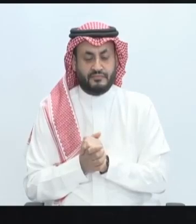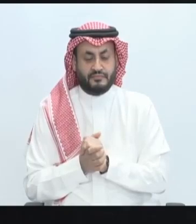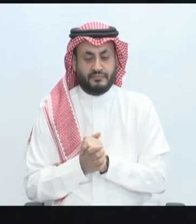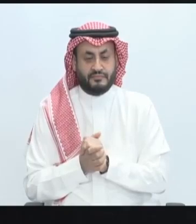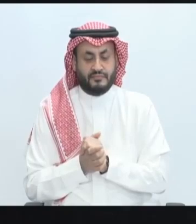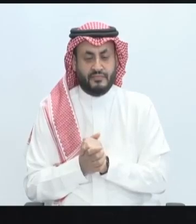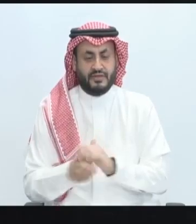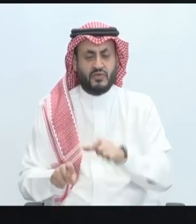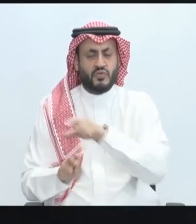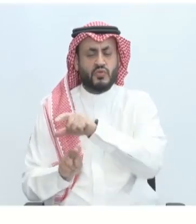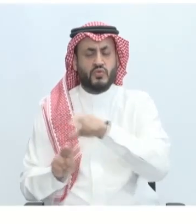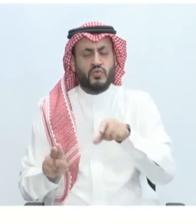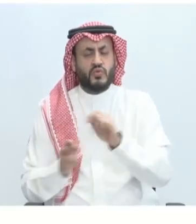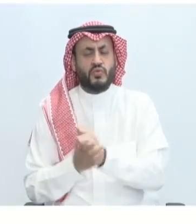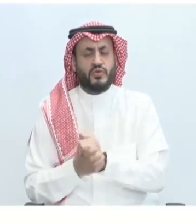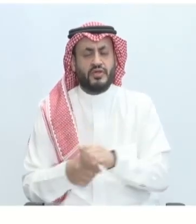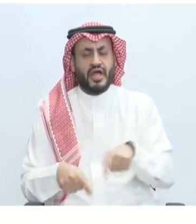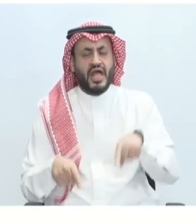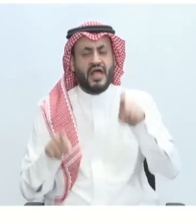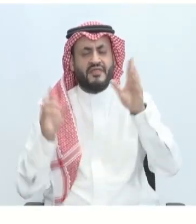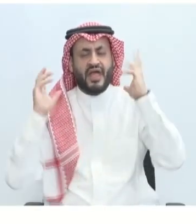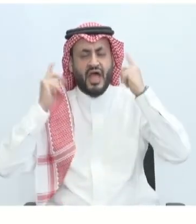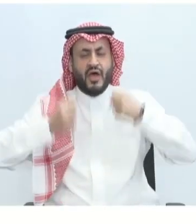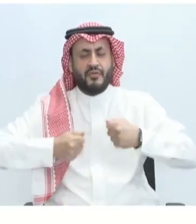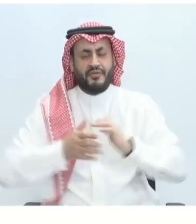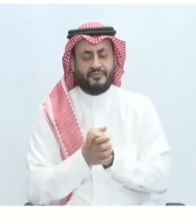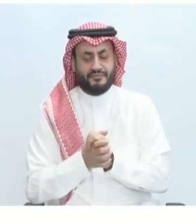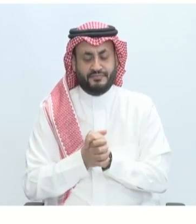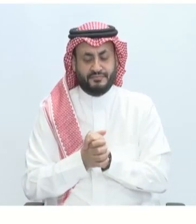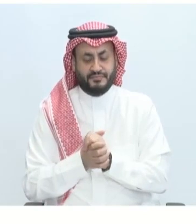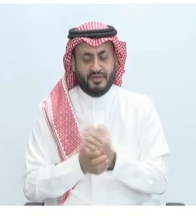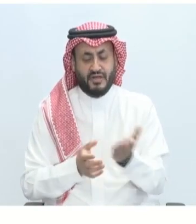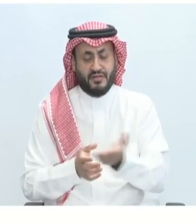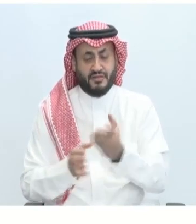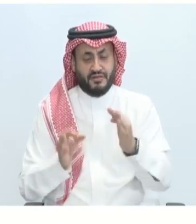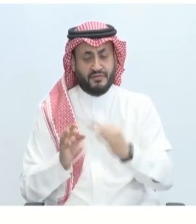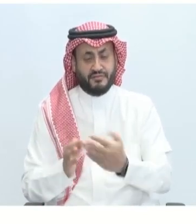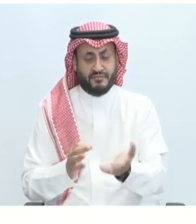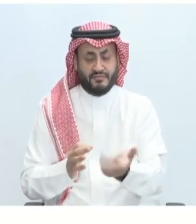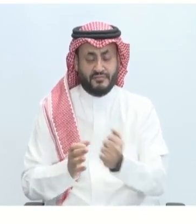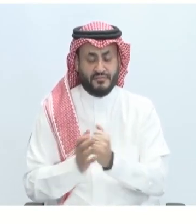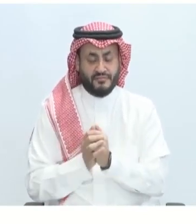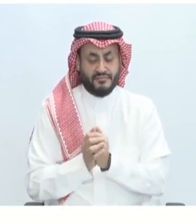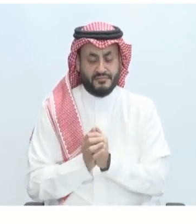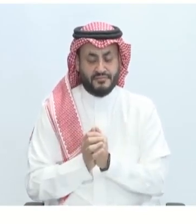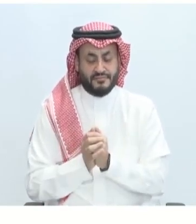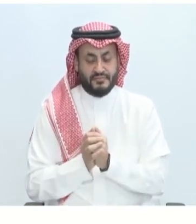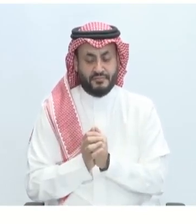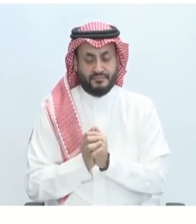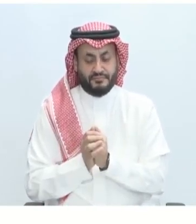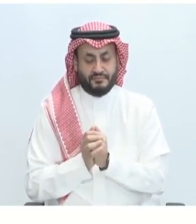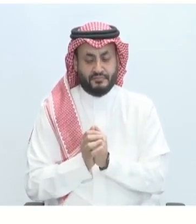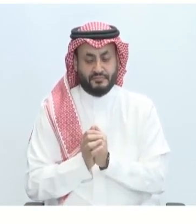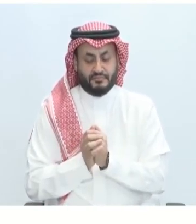التغابن احسنتم في قوله تعالى يوم يجمعكم ليوم الجمع ذلك يوم التغابن ومن يؤمن بالله ويعمل